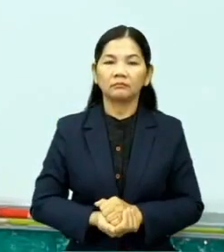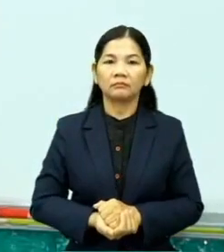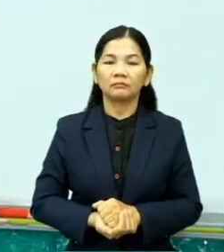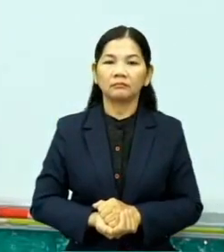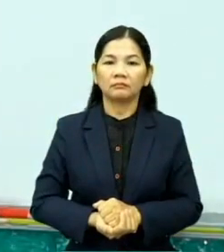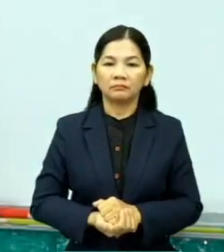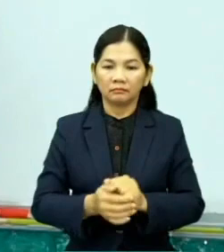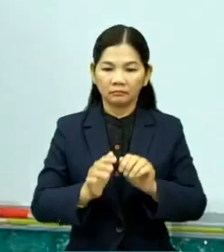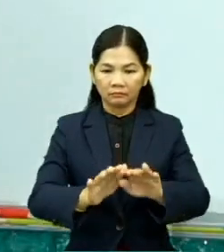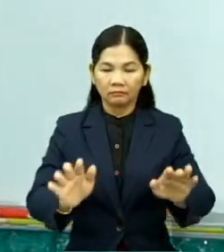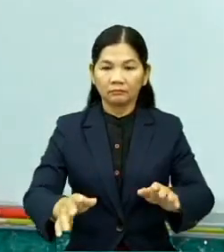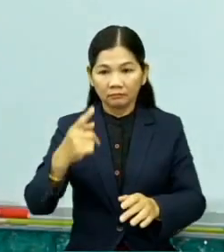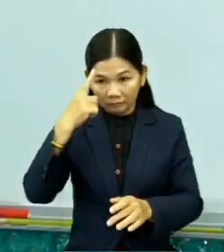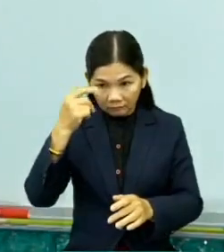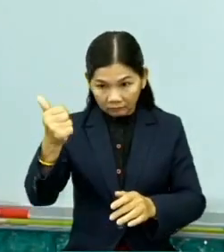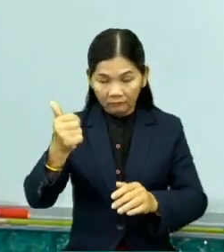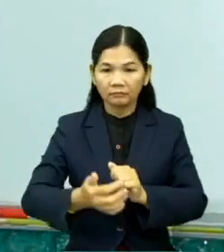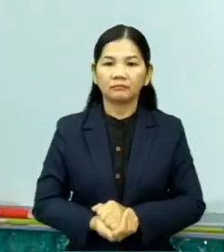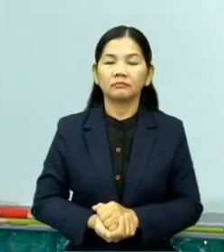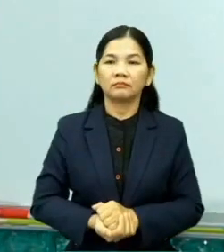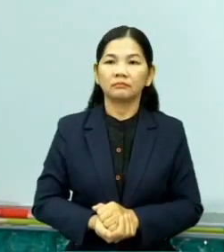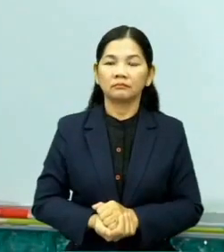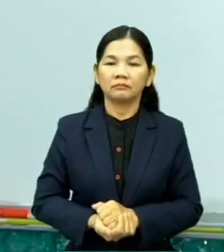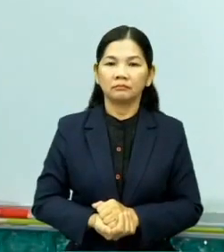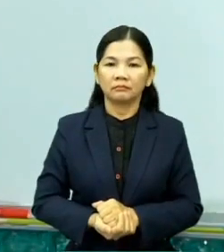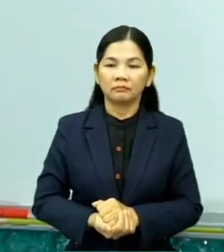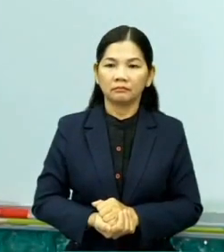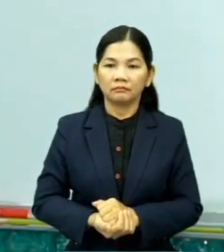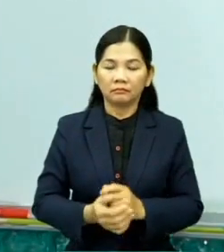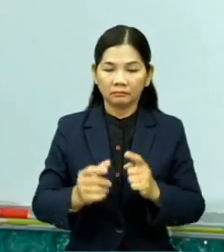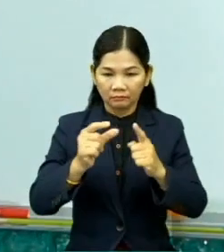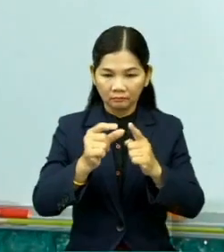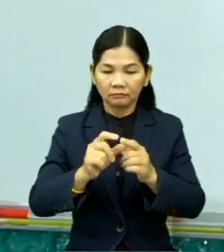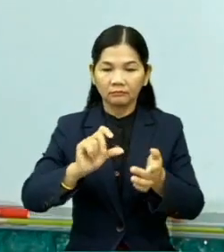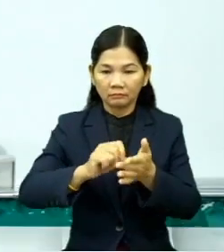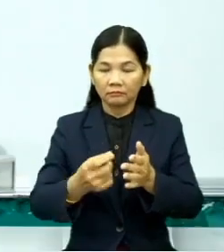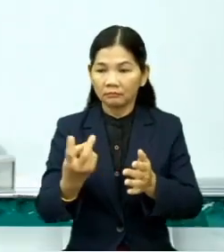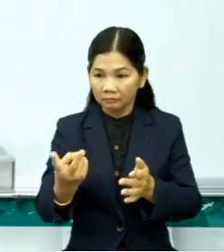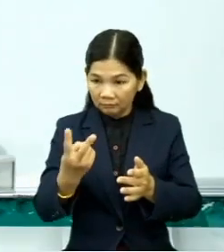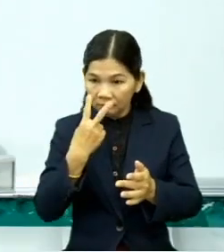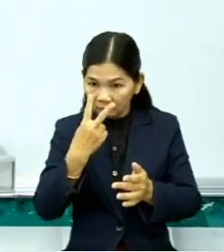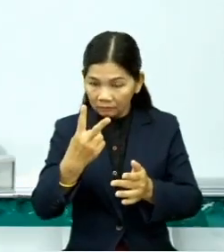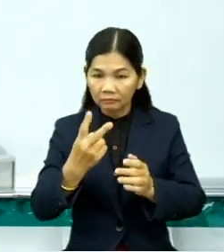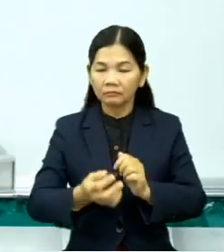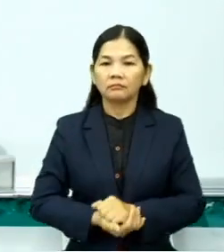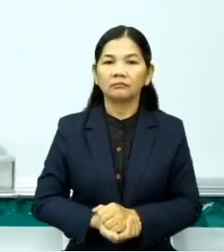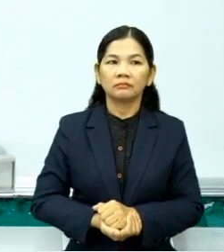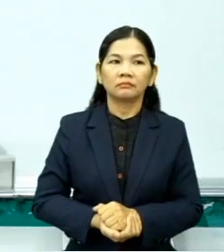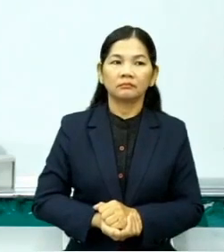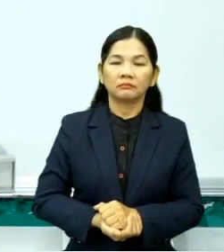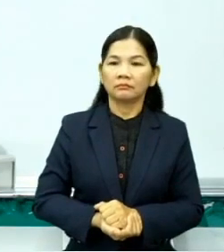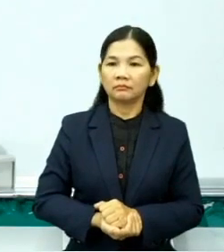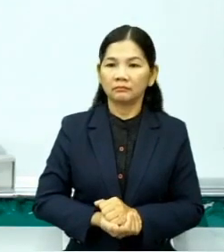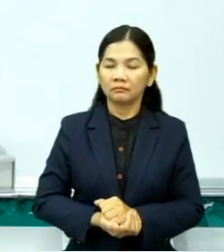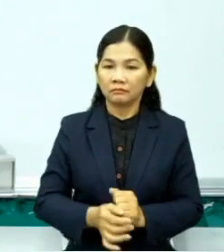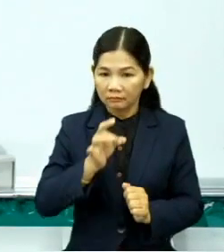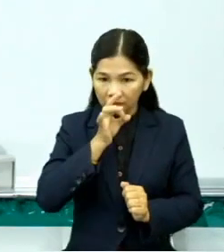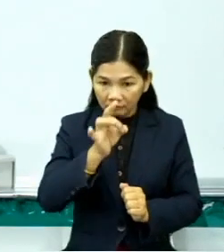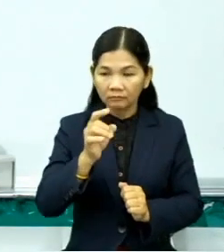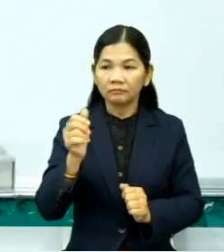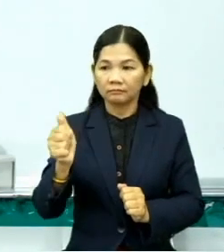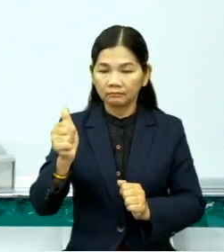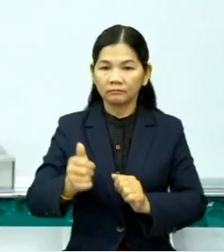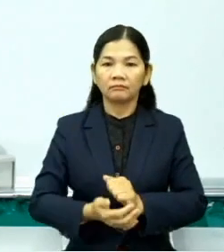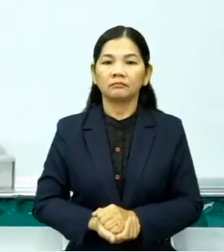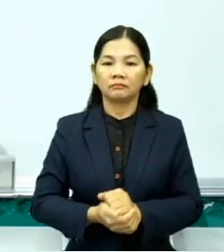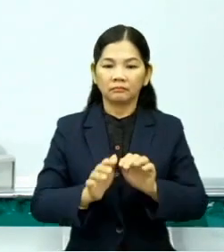ទាំងអស់គ្នាឆ្លាតឆ្លាតណាកូនណាចាកូនរកចាបដិសាប់ក៏ឃើញវេវចនៈសាប់ក៏ឃើញចាកូនពិតជាប៉កែ